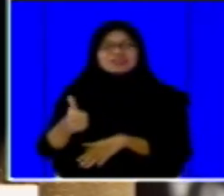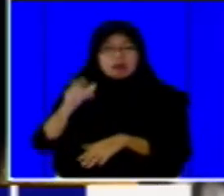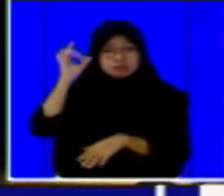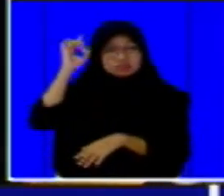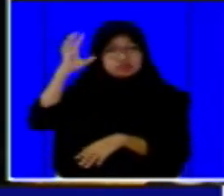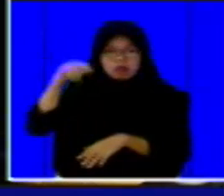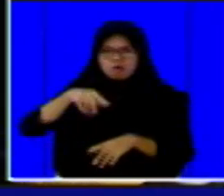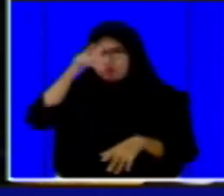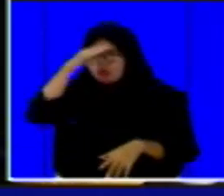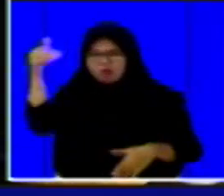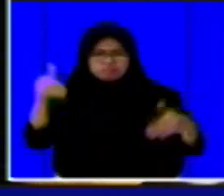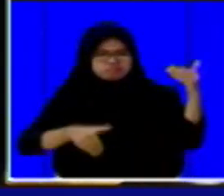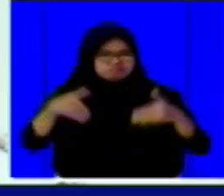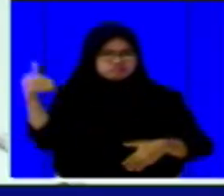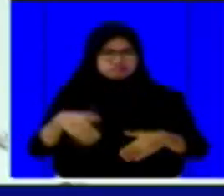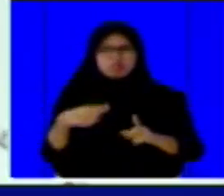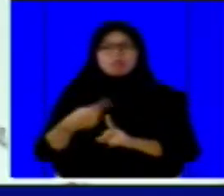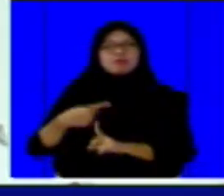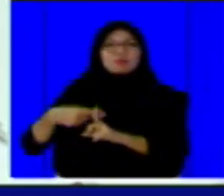foto-foto dan sekedar melihat pemandangan.